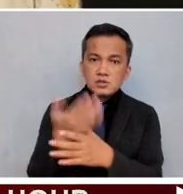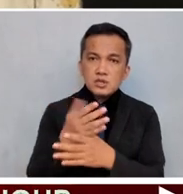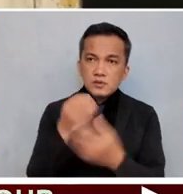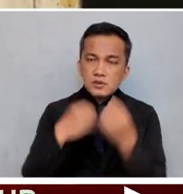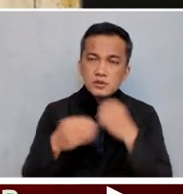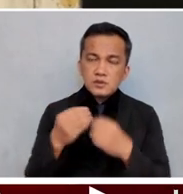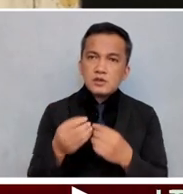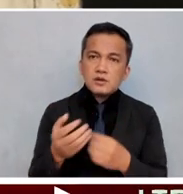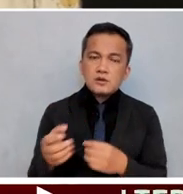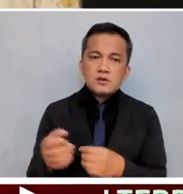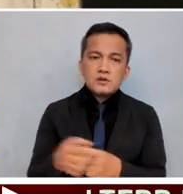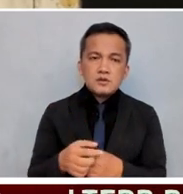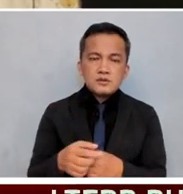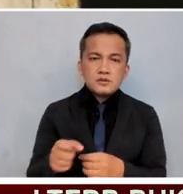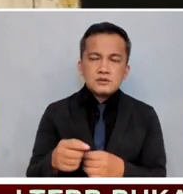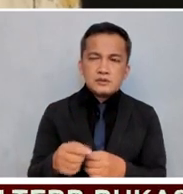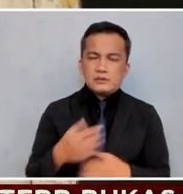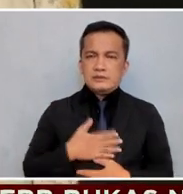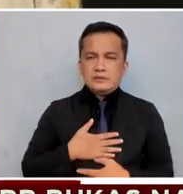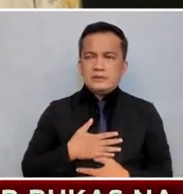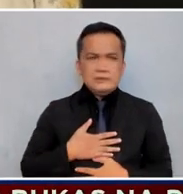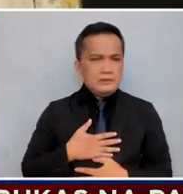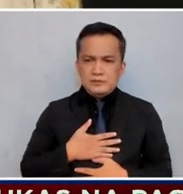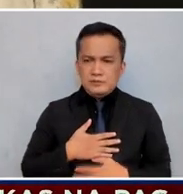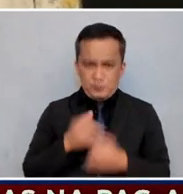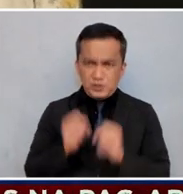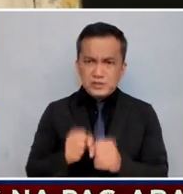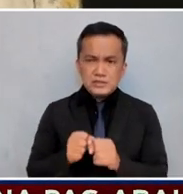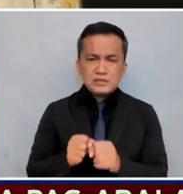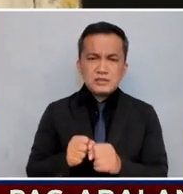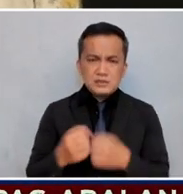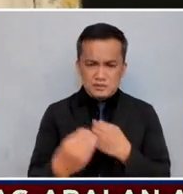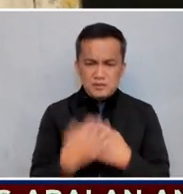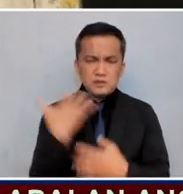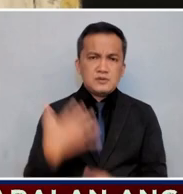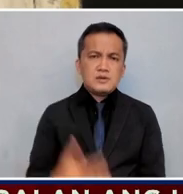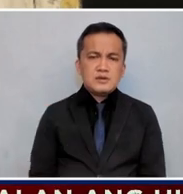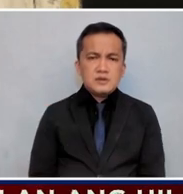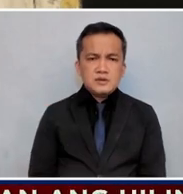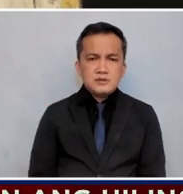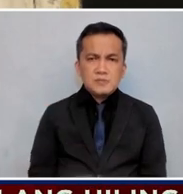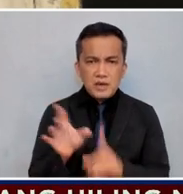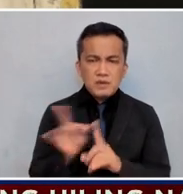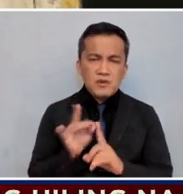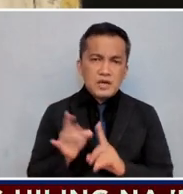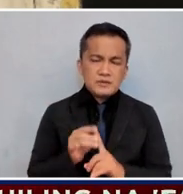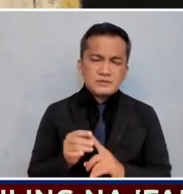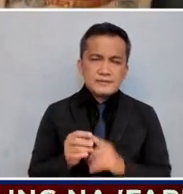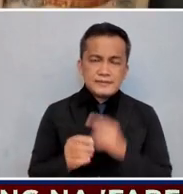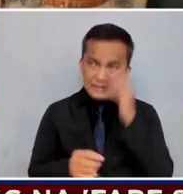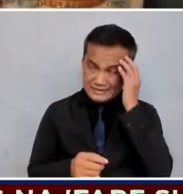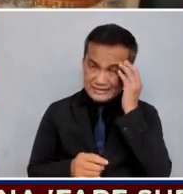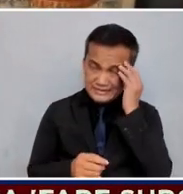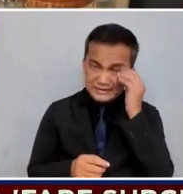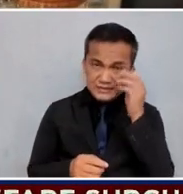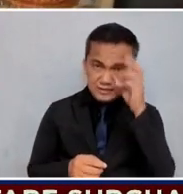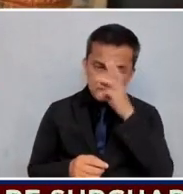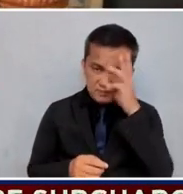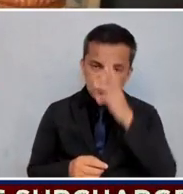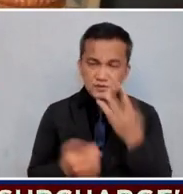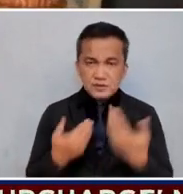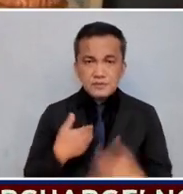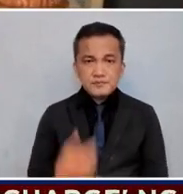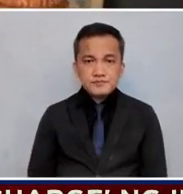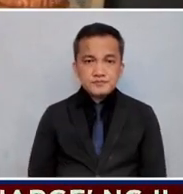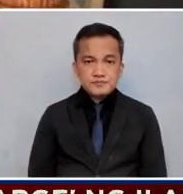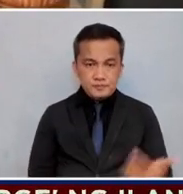pagkain. So parang natuloy ako, talagang possible kung magkakaroon talaga. So ayun nga po, kaya yun nga, nababahala ako.